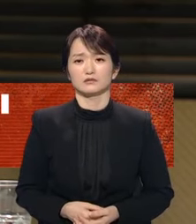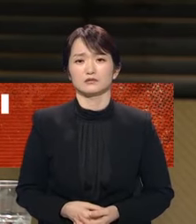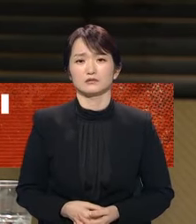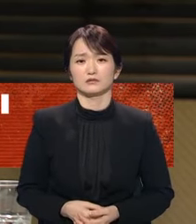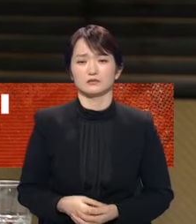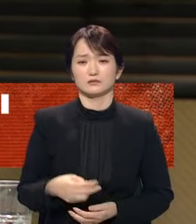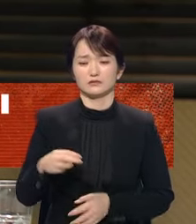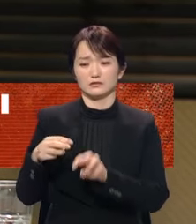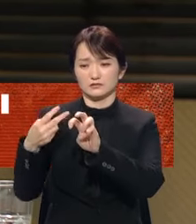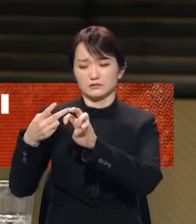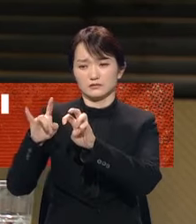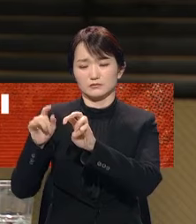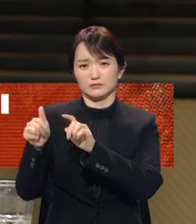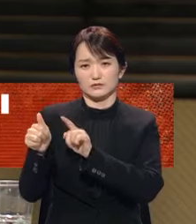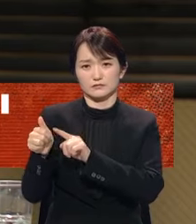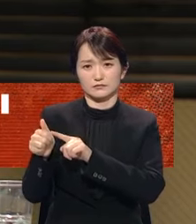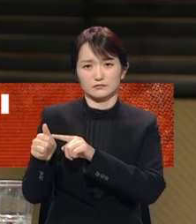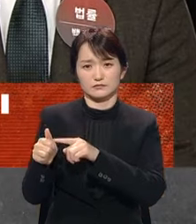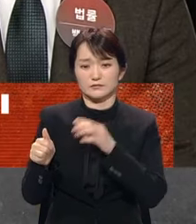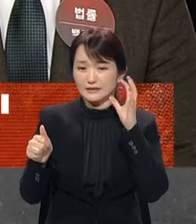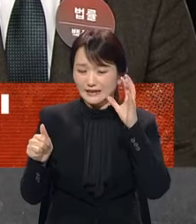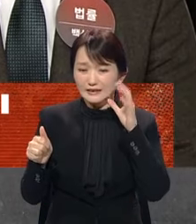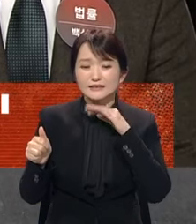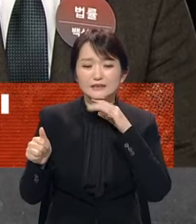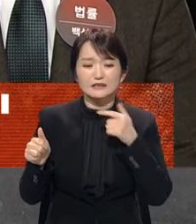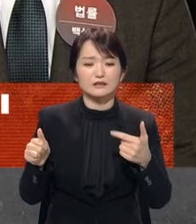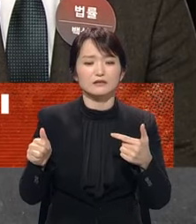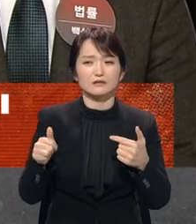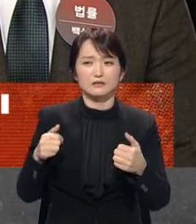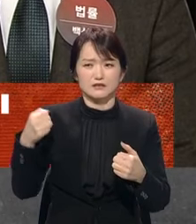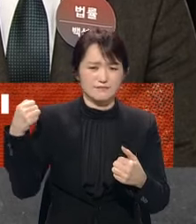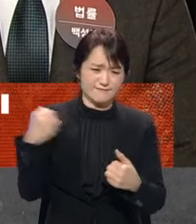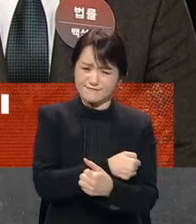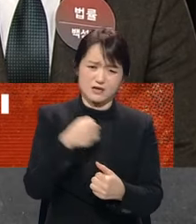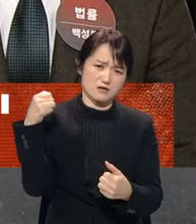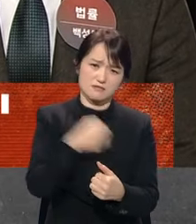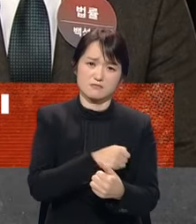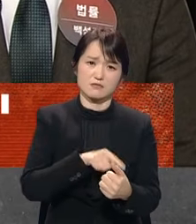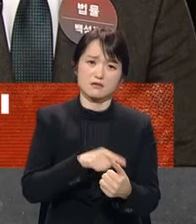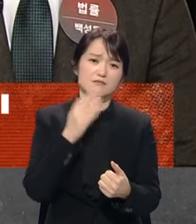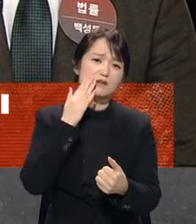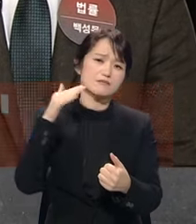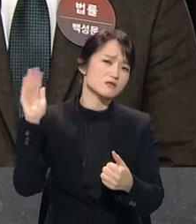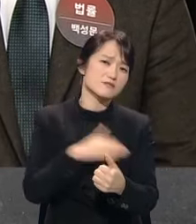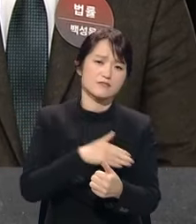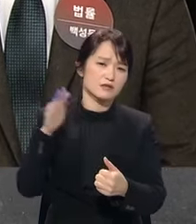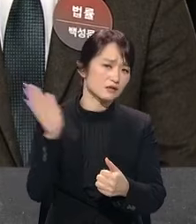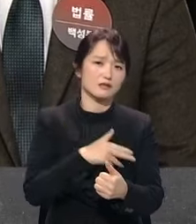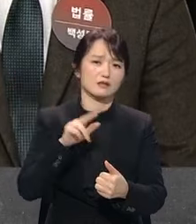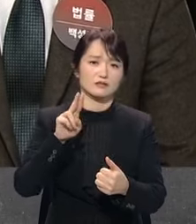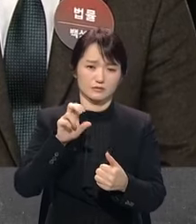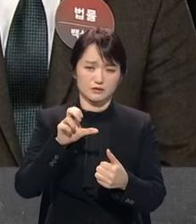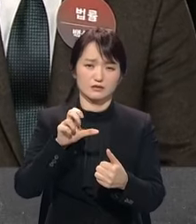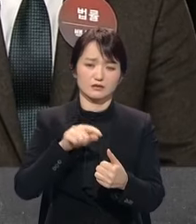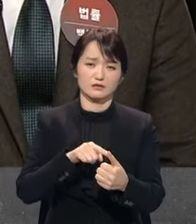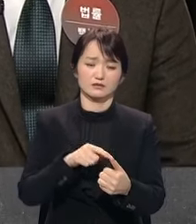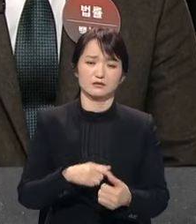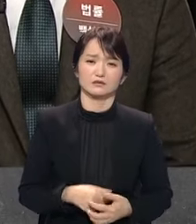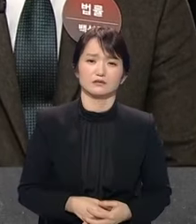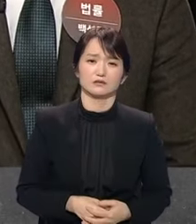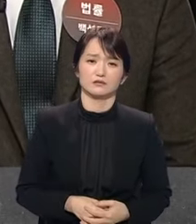재활사가 폭행한 아이의 나이가 6살입니다. 6살의 아이의 뺨을 연속으로 25대 가격하기도